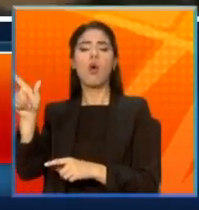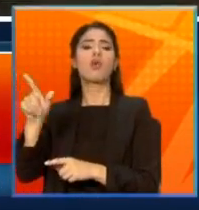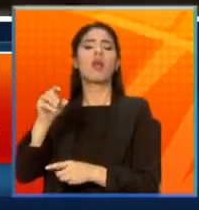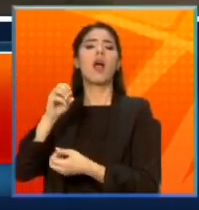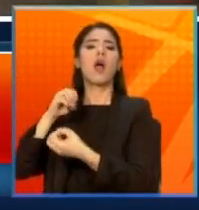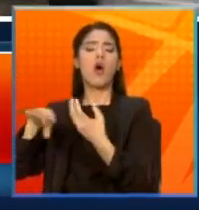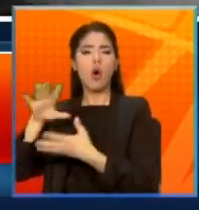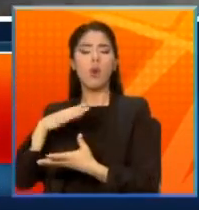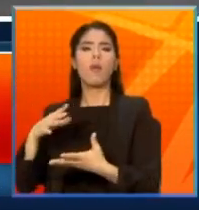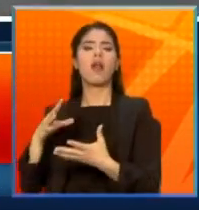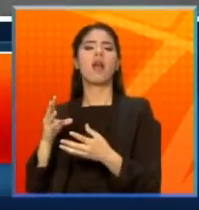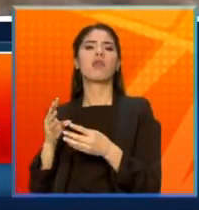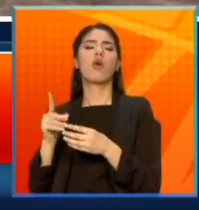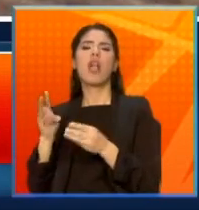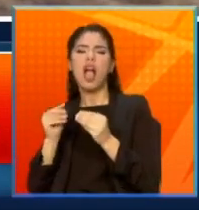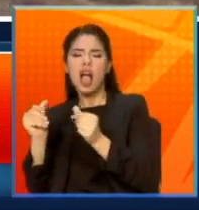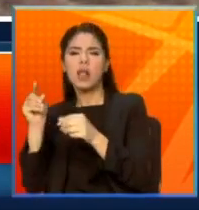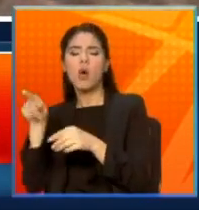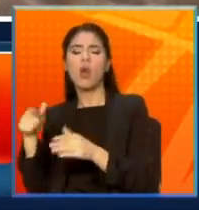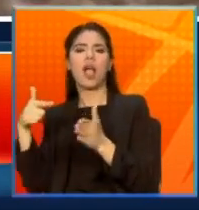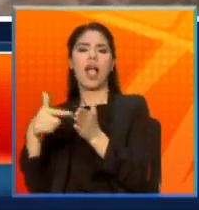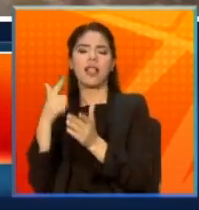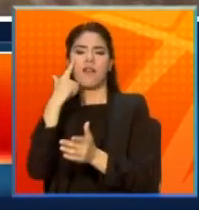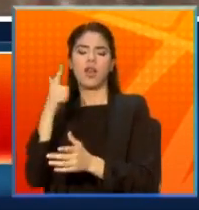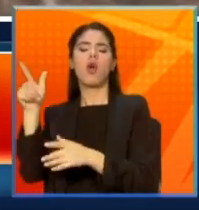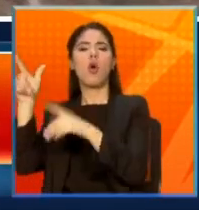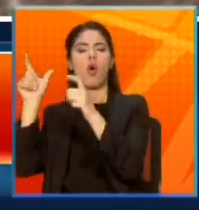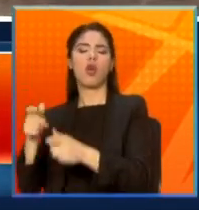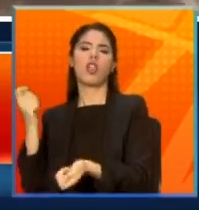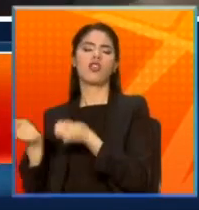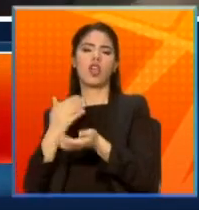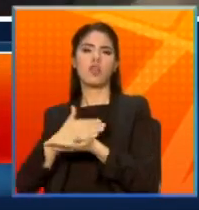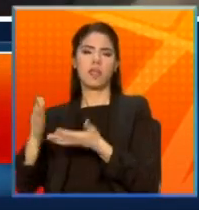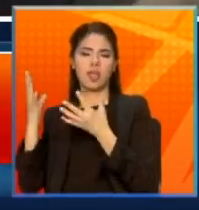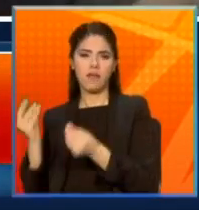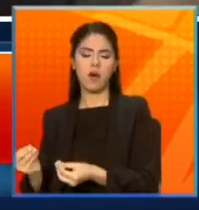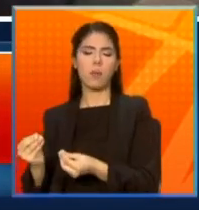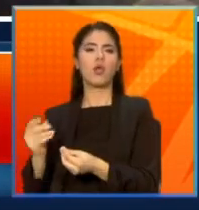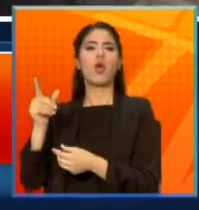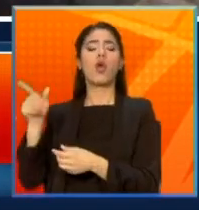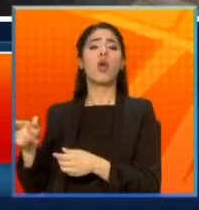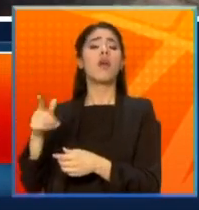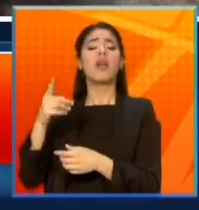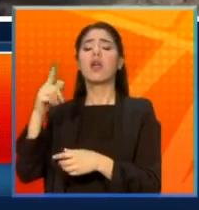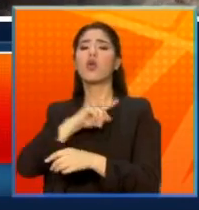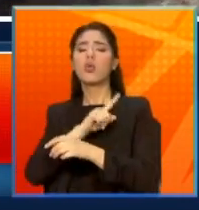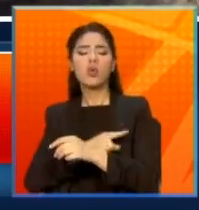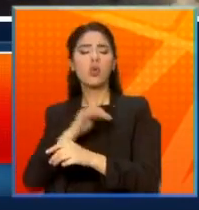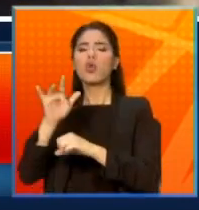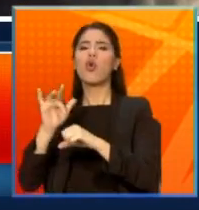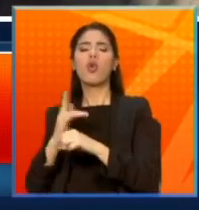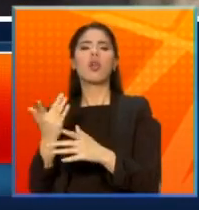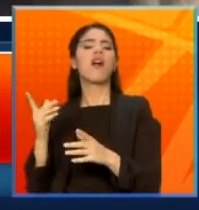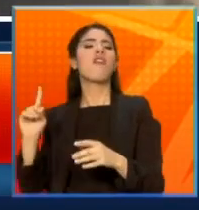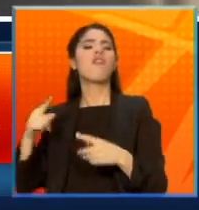koordinasyon ve gerginliğin azaltılması hedefiyle bulunmaktadır. Hangi güç veya ülke olursa olsun